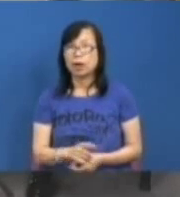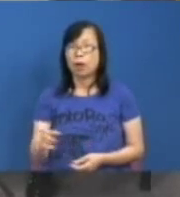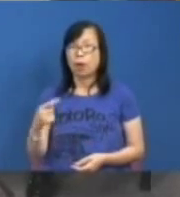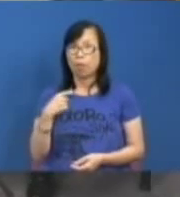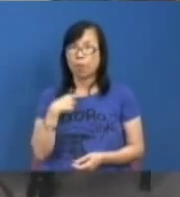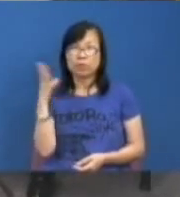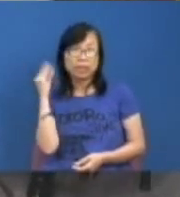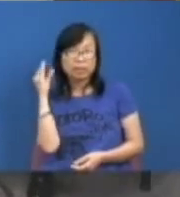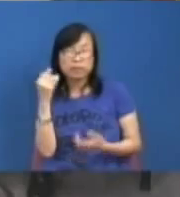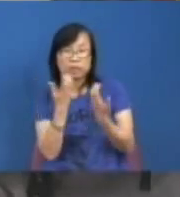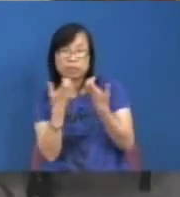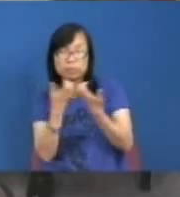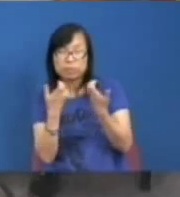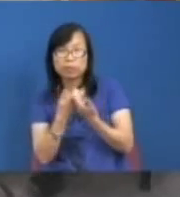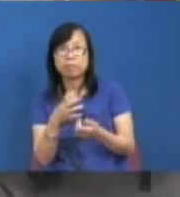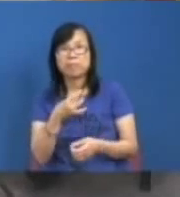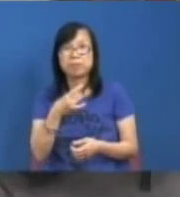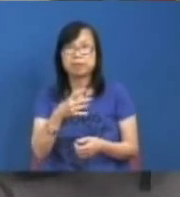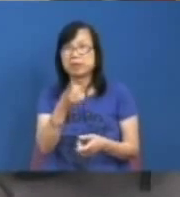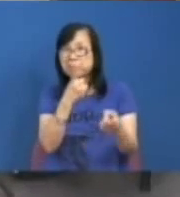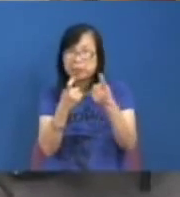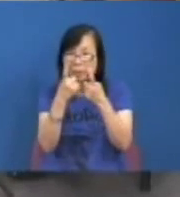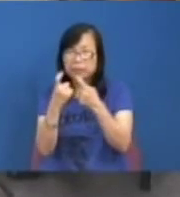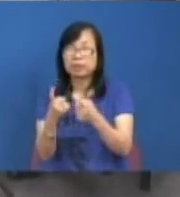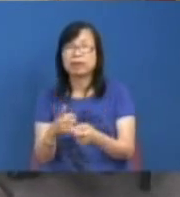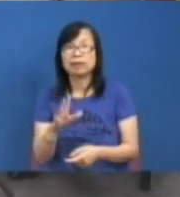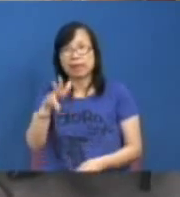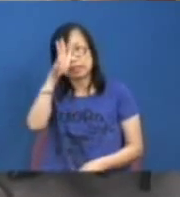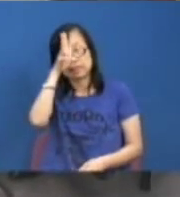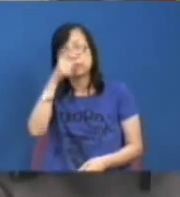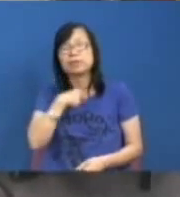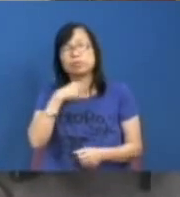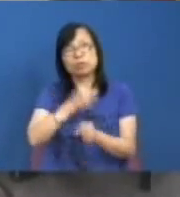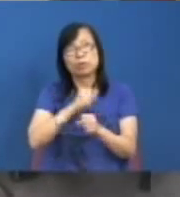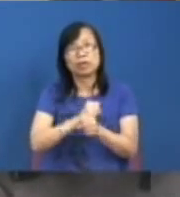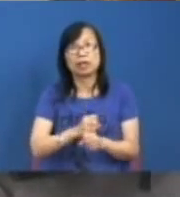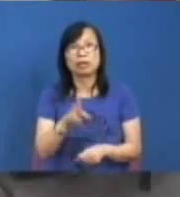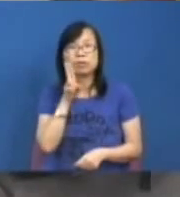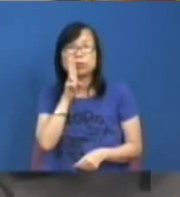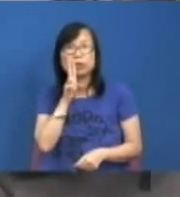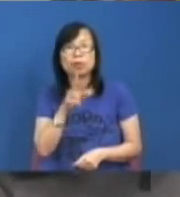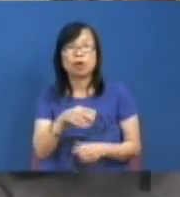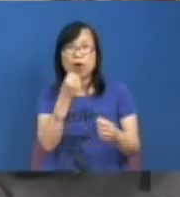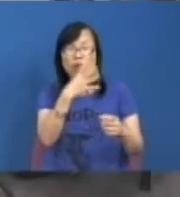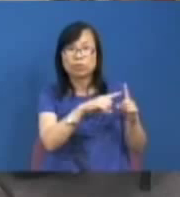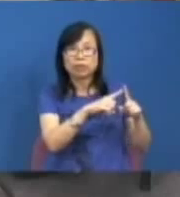樣我聽到條數咧，就即係未必咁吸引，不過咧就政府要做嘢啦。如果市民係喺呢一方面能夠